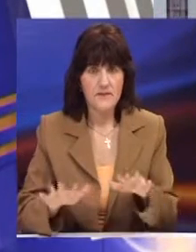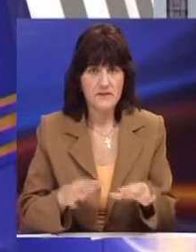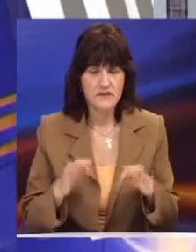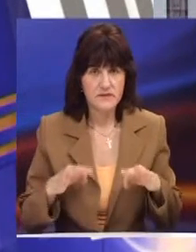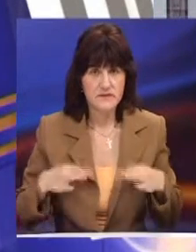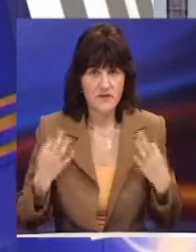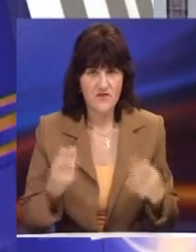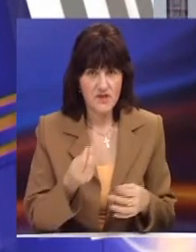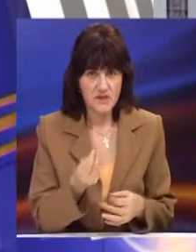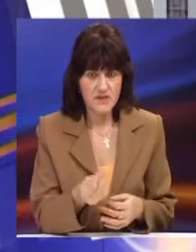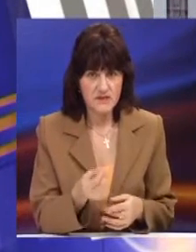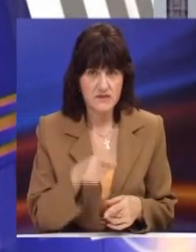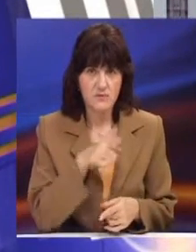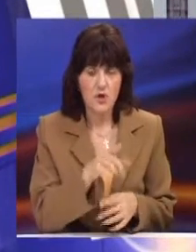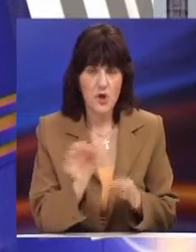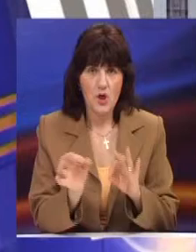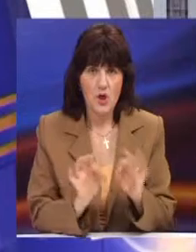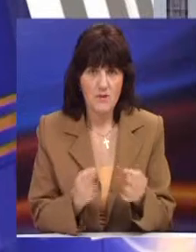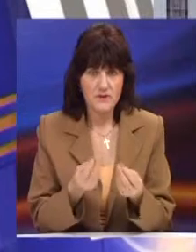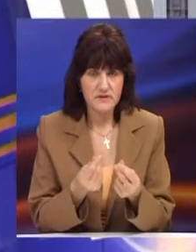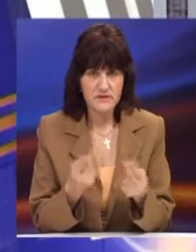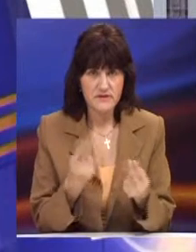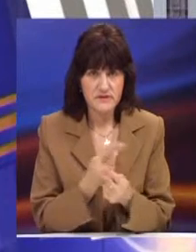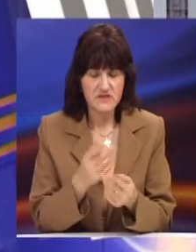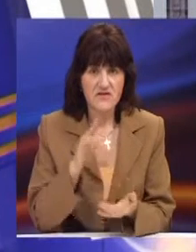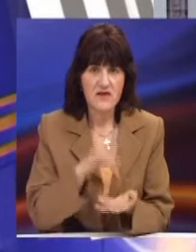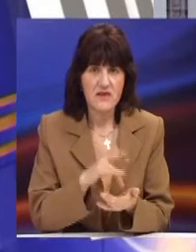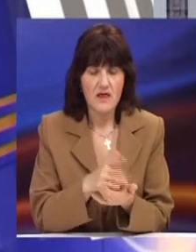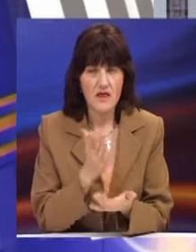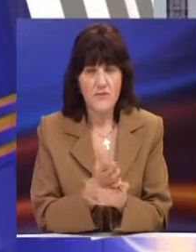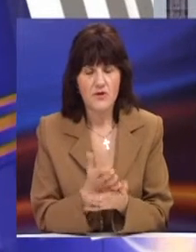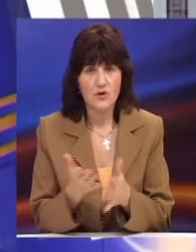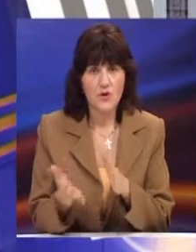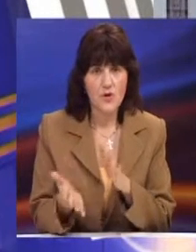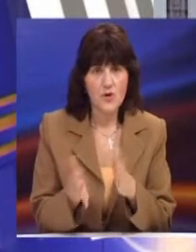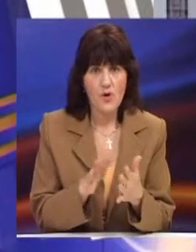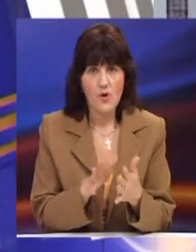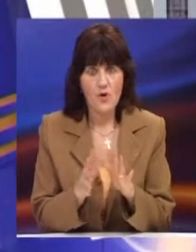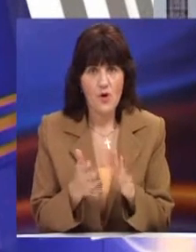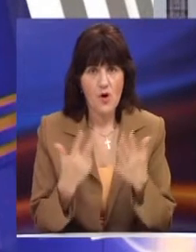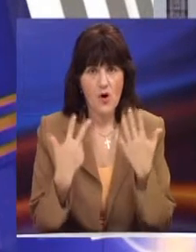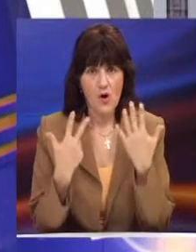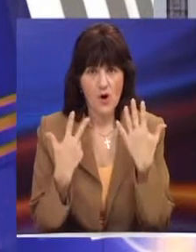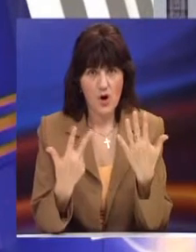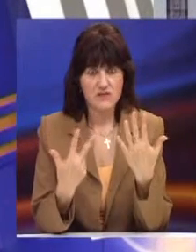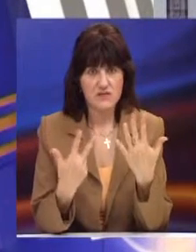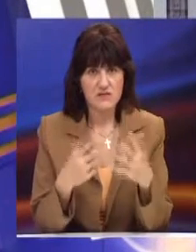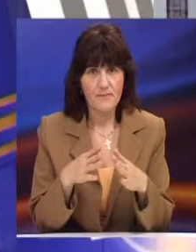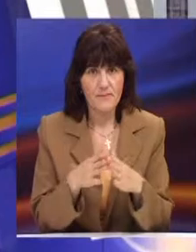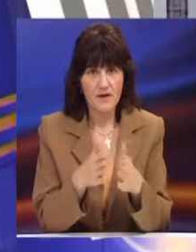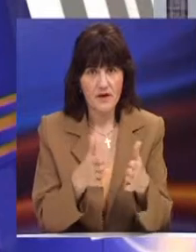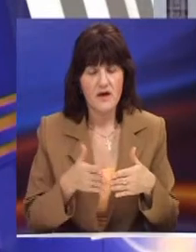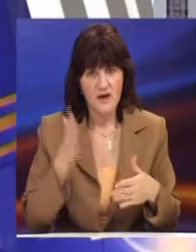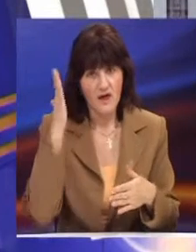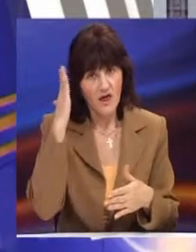Republike Srbije koje je opredelilo sredstva. Sam centar za palijativnu negu će imati negde oko 8 kreveta